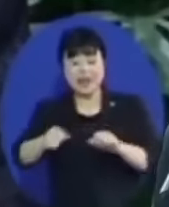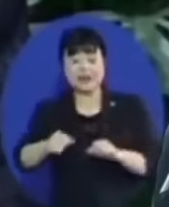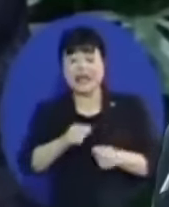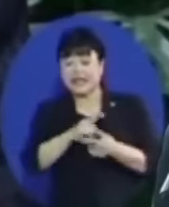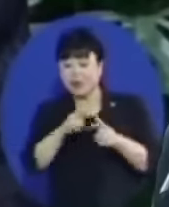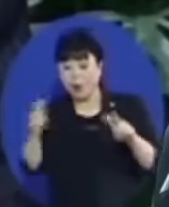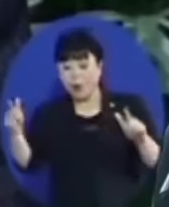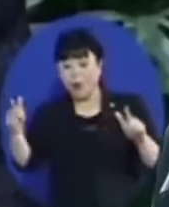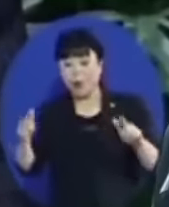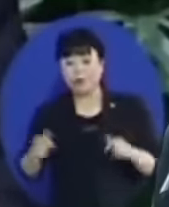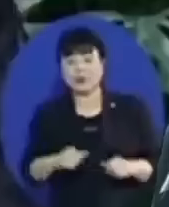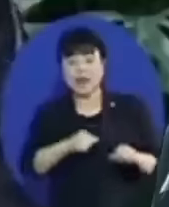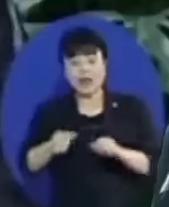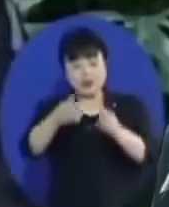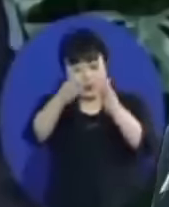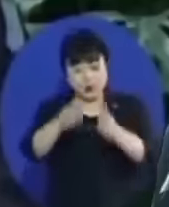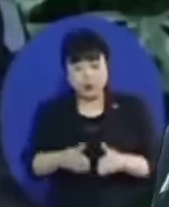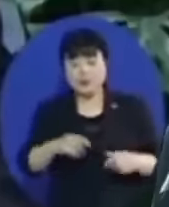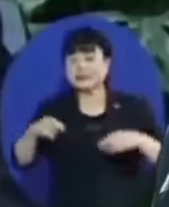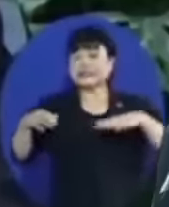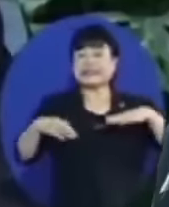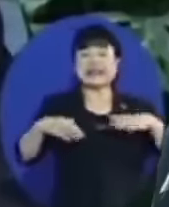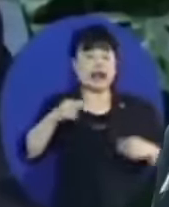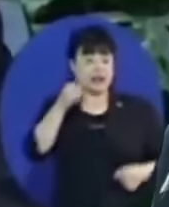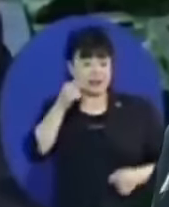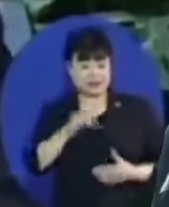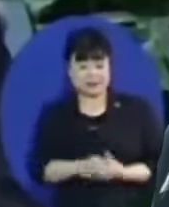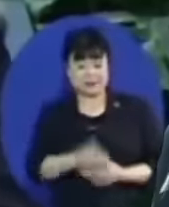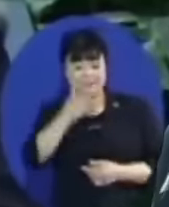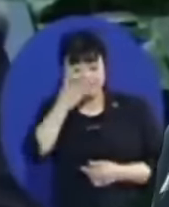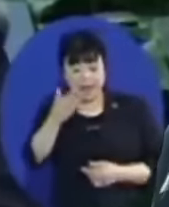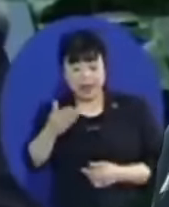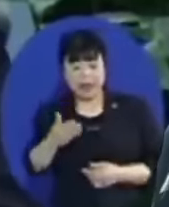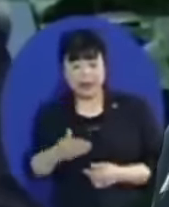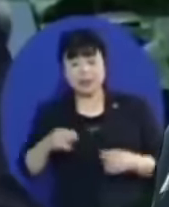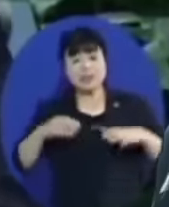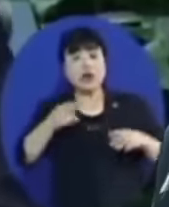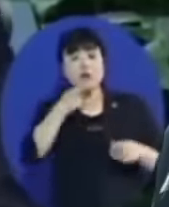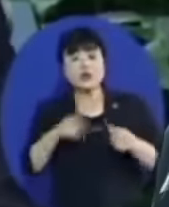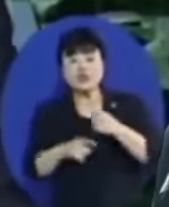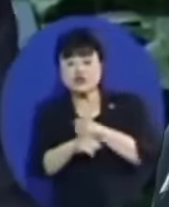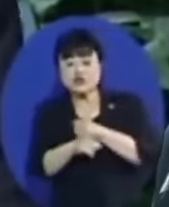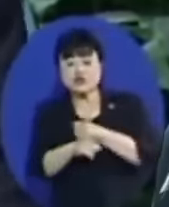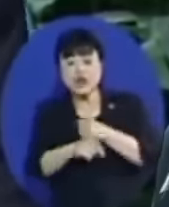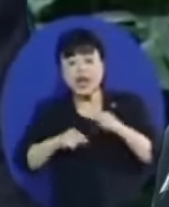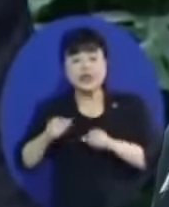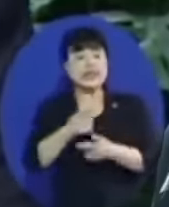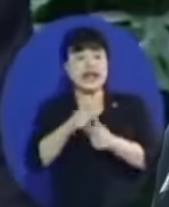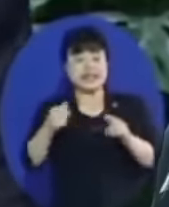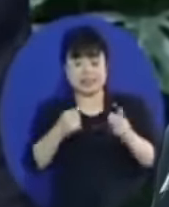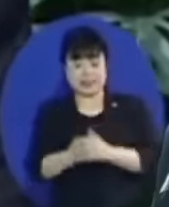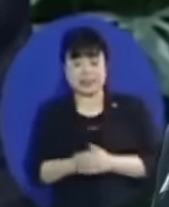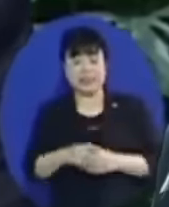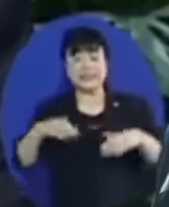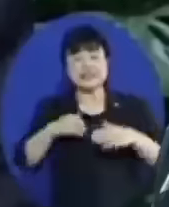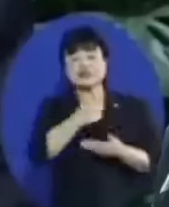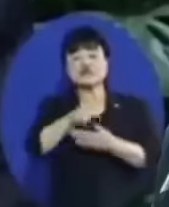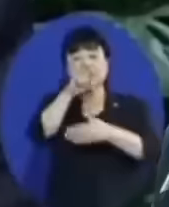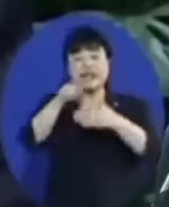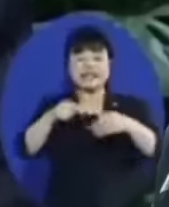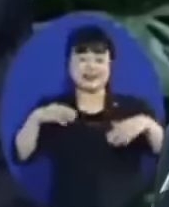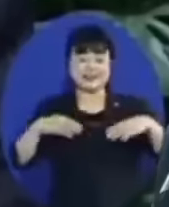것이 아닙니다. 내가 행위로 했으면 자랑할 것이 있지요. 하나도 자랑할 것이 없습니다. 자랑하는 자는 주 안에서